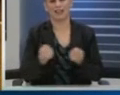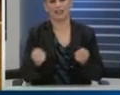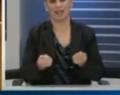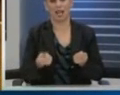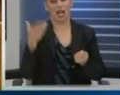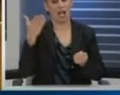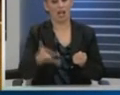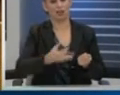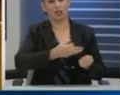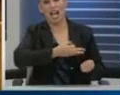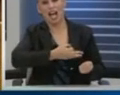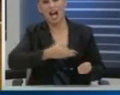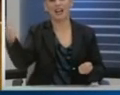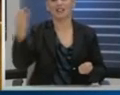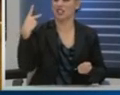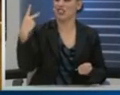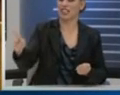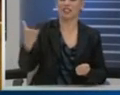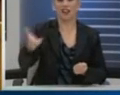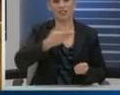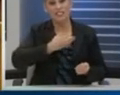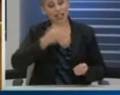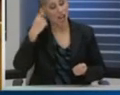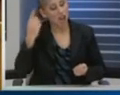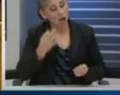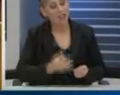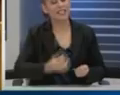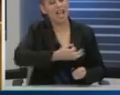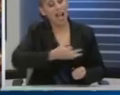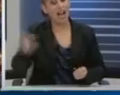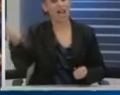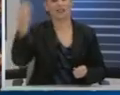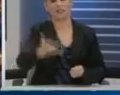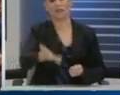εργασία. Αυτή είναι η άριστη η δική σας, κύριε Μητσοτάκη. Αυτή είναι η λογική των αρίστων που έχετε.